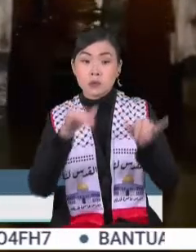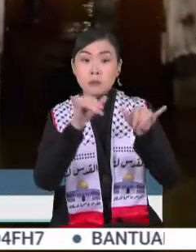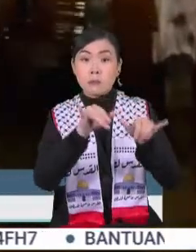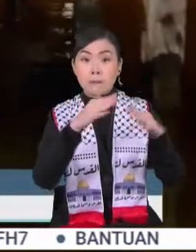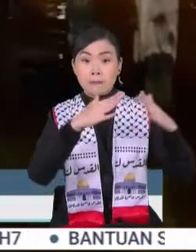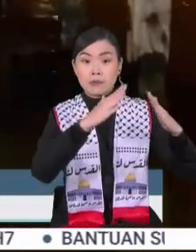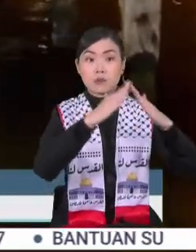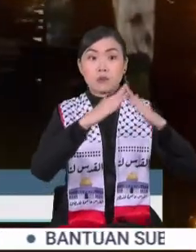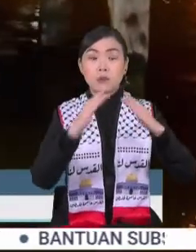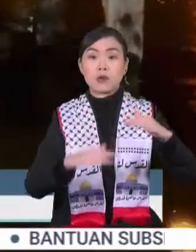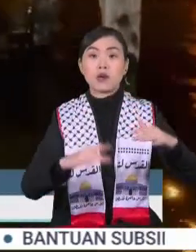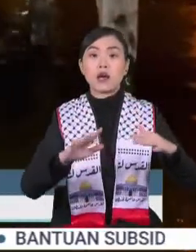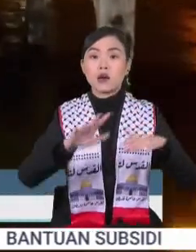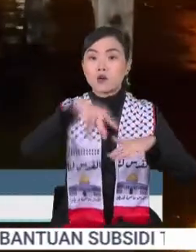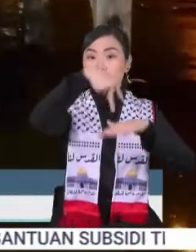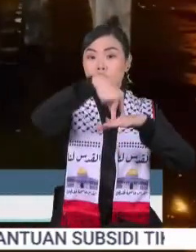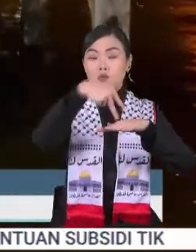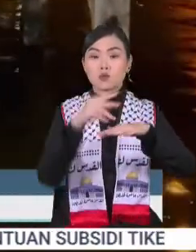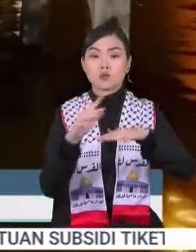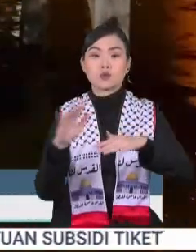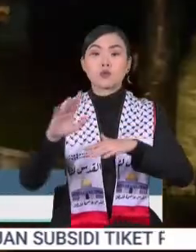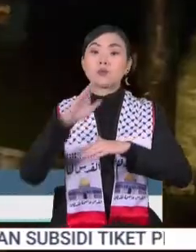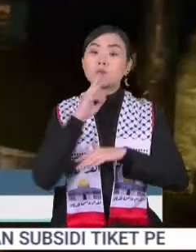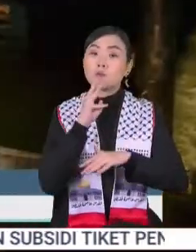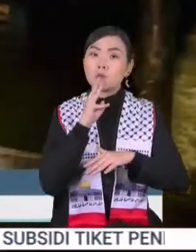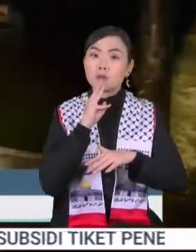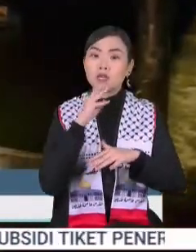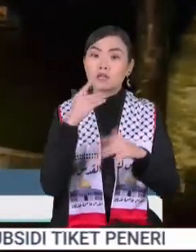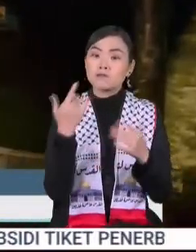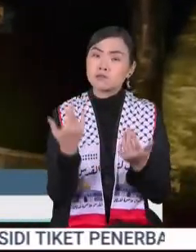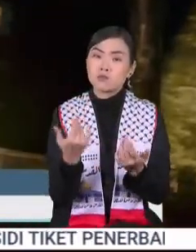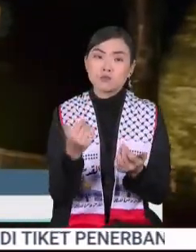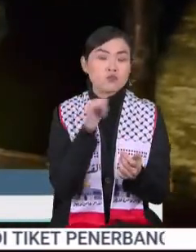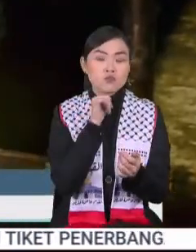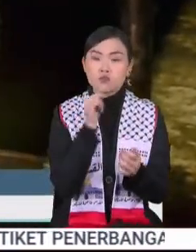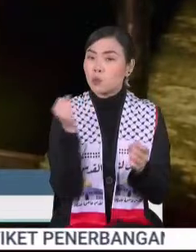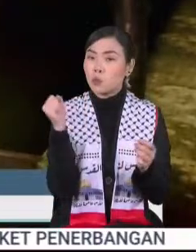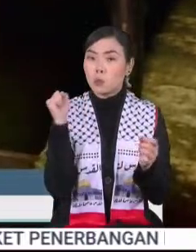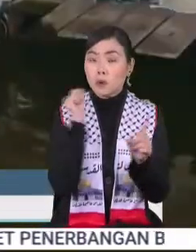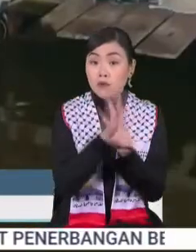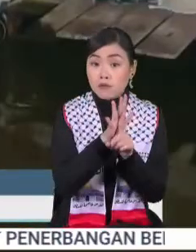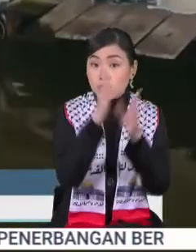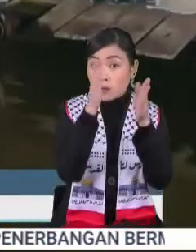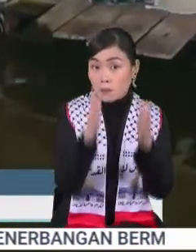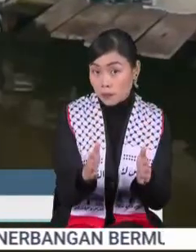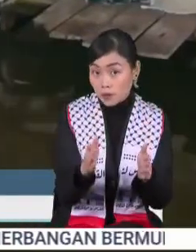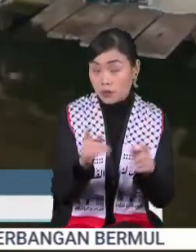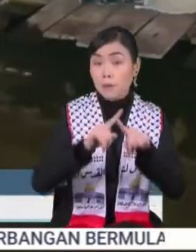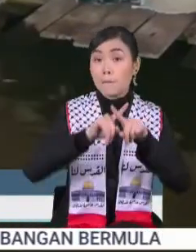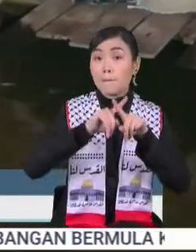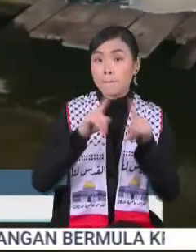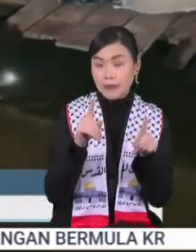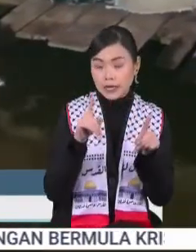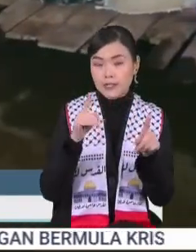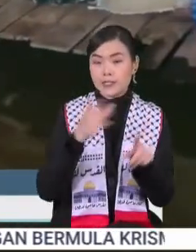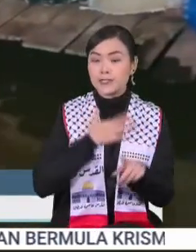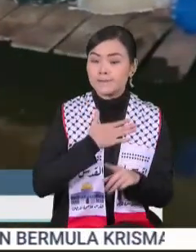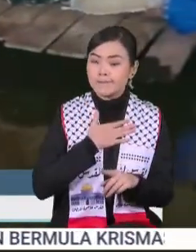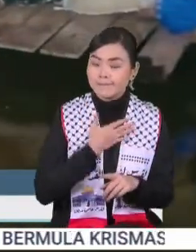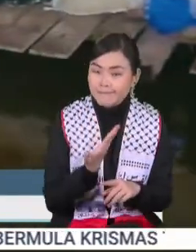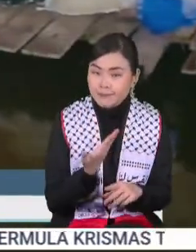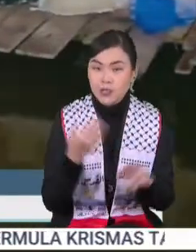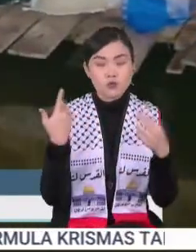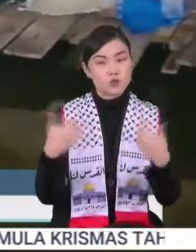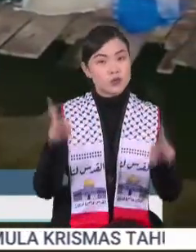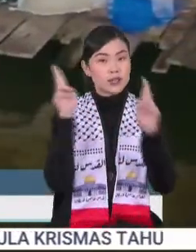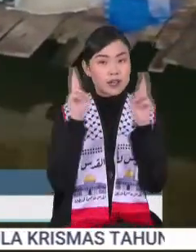air Kampung forest walaupun setakat ini fenomena tersebut tidak menjejaskan penduduk namun mereka amat menghargai penyediaan